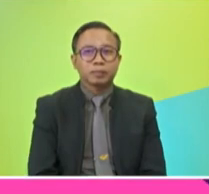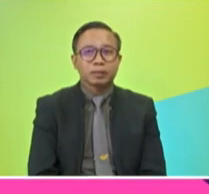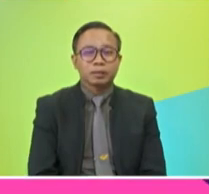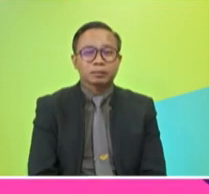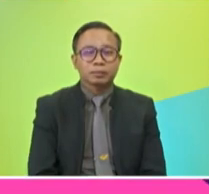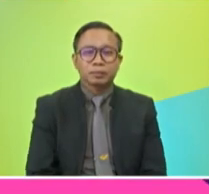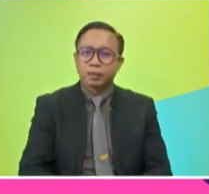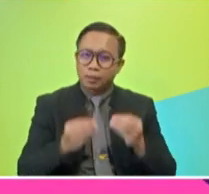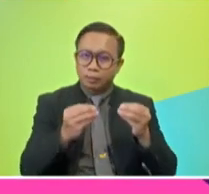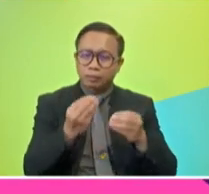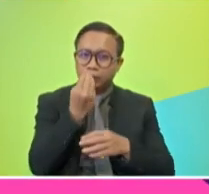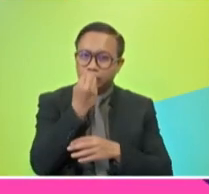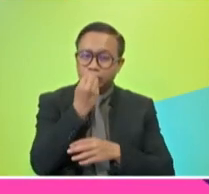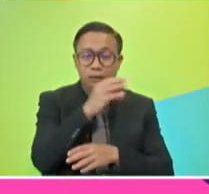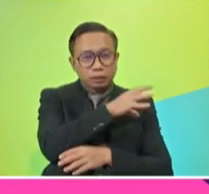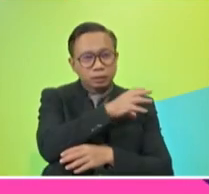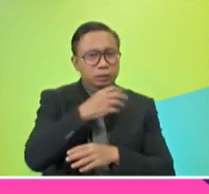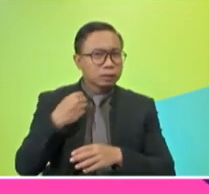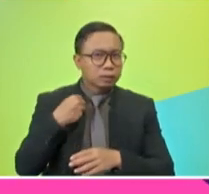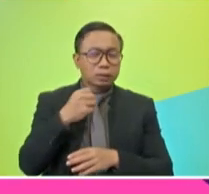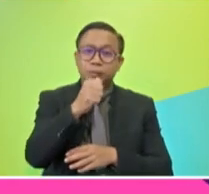makanan dan minuman